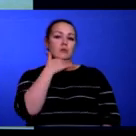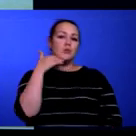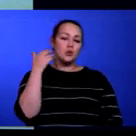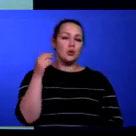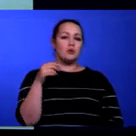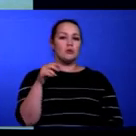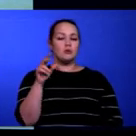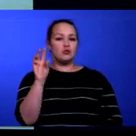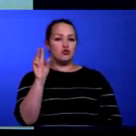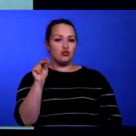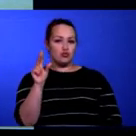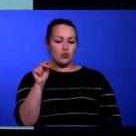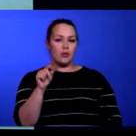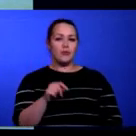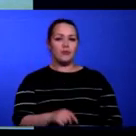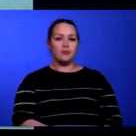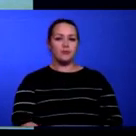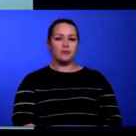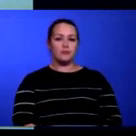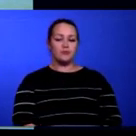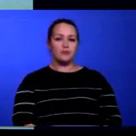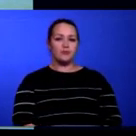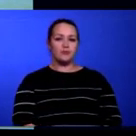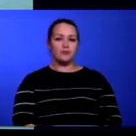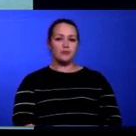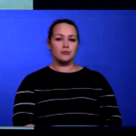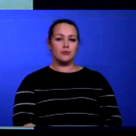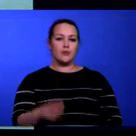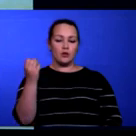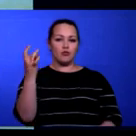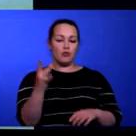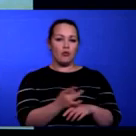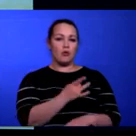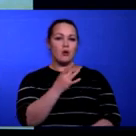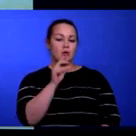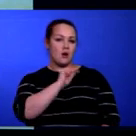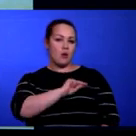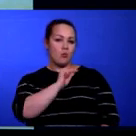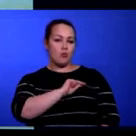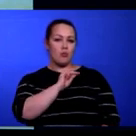множественное число еще раз проверьте работу